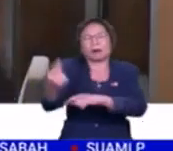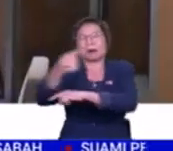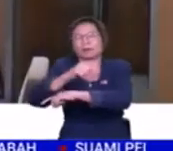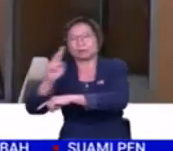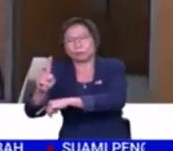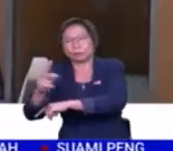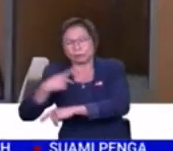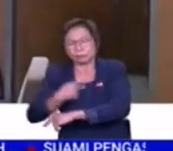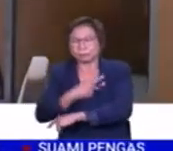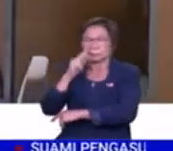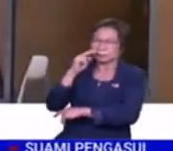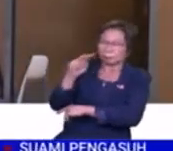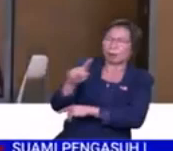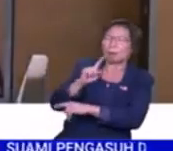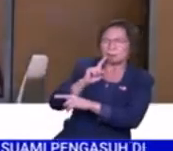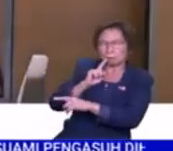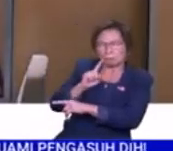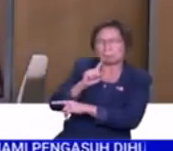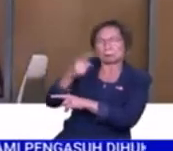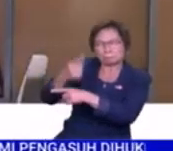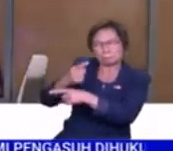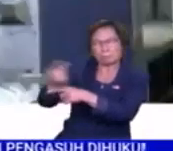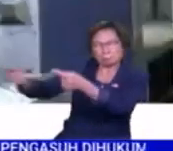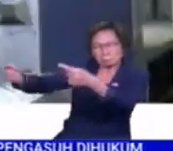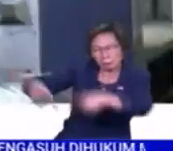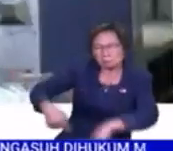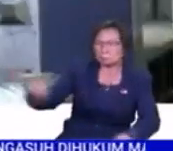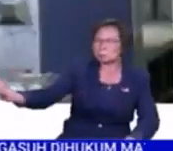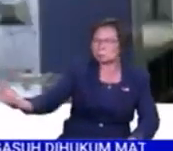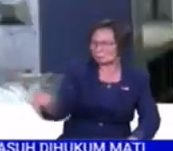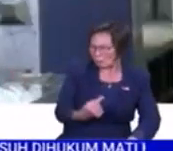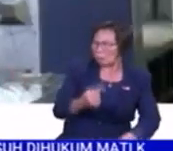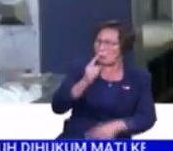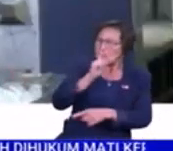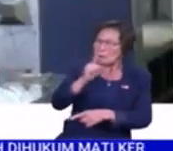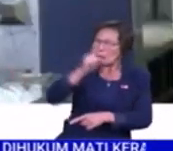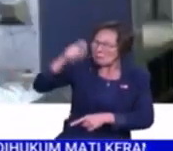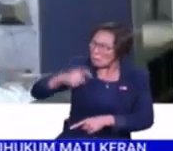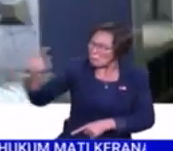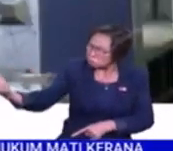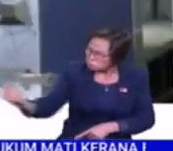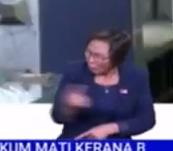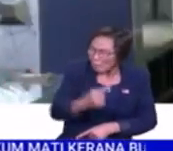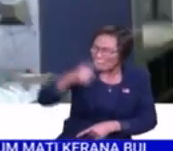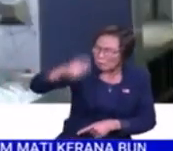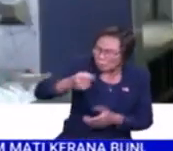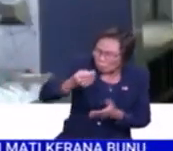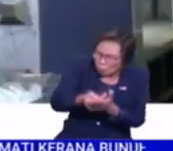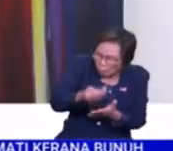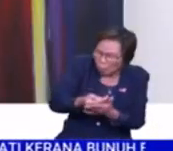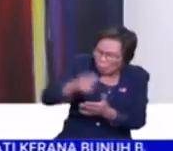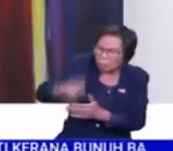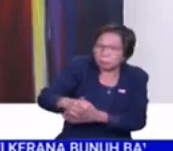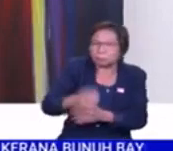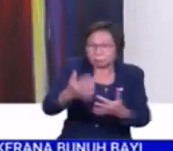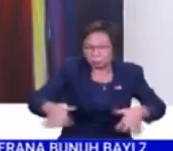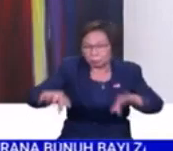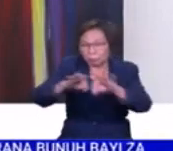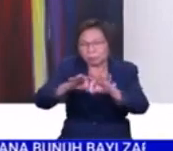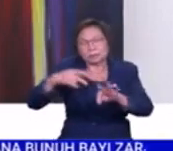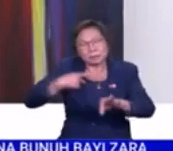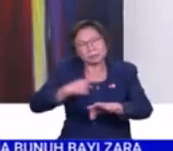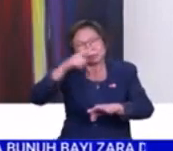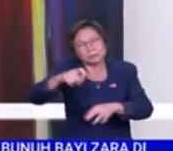kita nampak mereka memang benar-benar datang, mereka memang benar-benar memerlukan cash. Yang penting kita